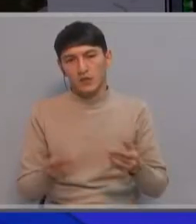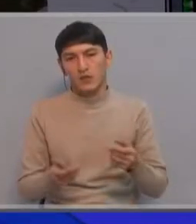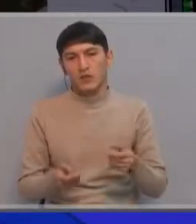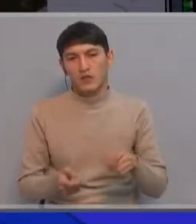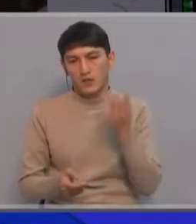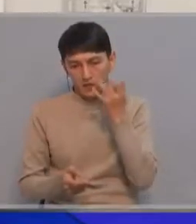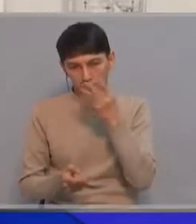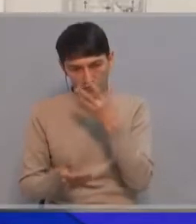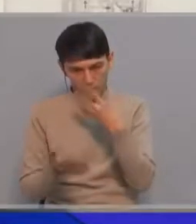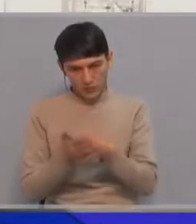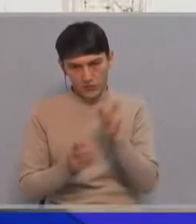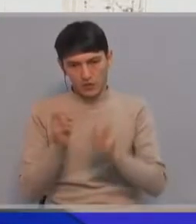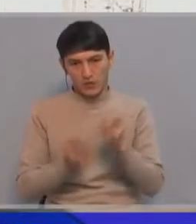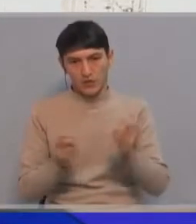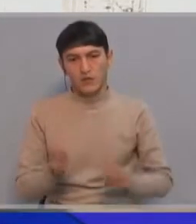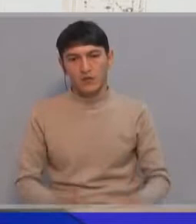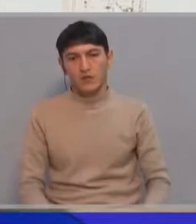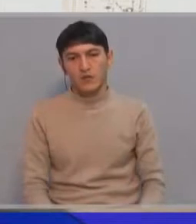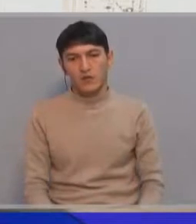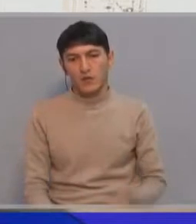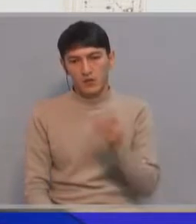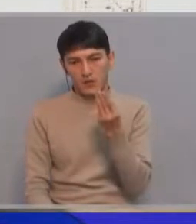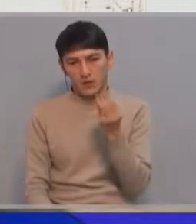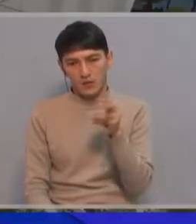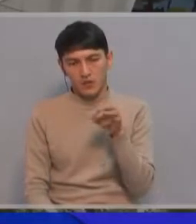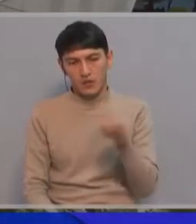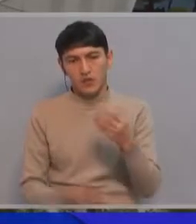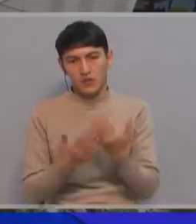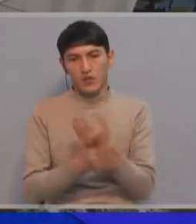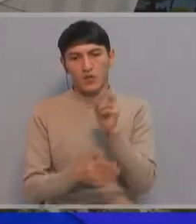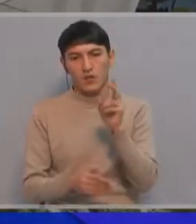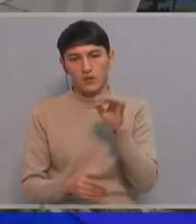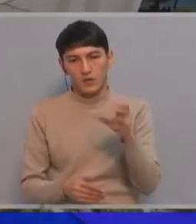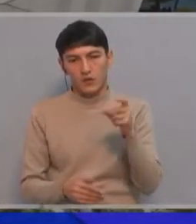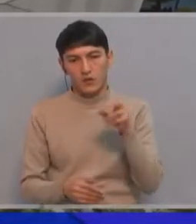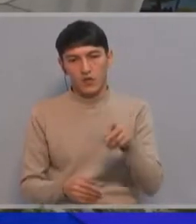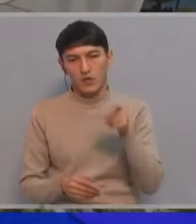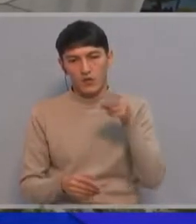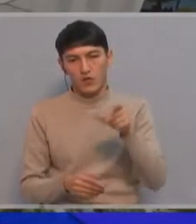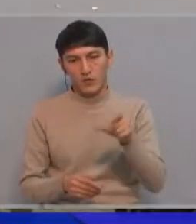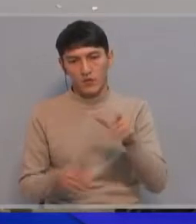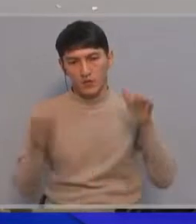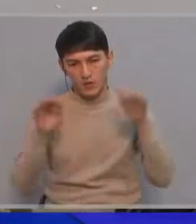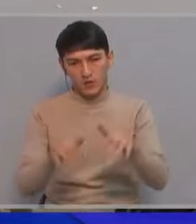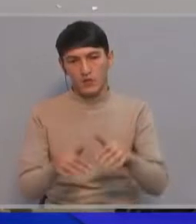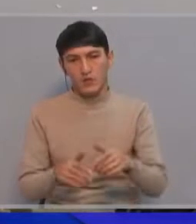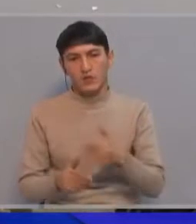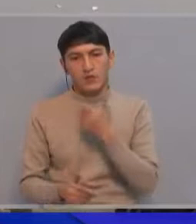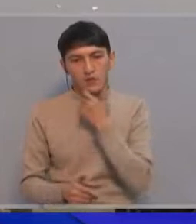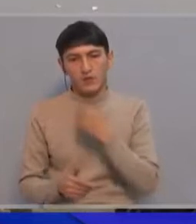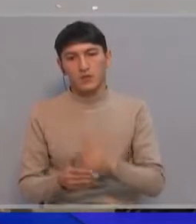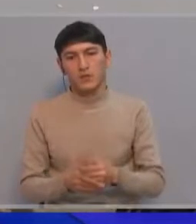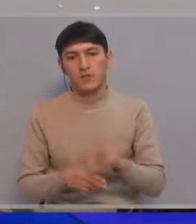материалдарды қолданып жатырмыз. Бұл Шым-Ситиден бой көтеріп келе жатқан конгресс-холл 2000-нан астам көрермен залы қарастырылған